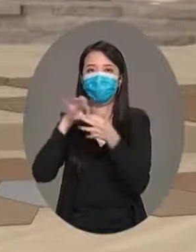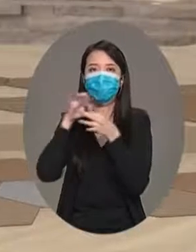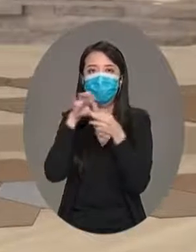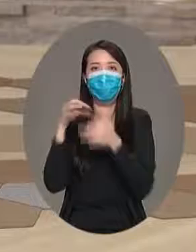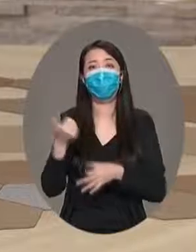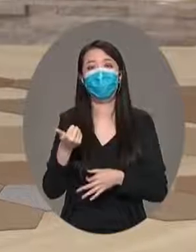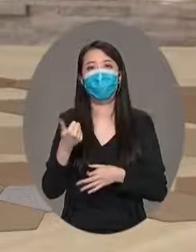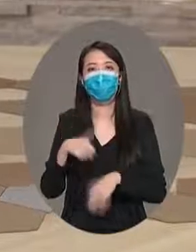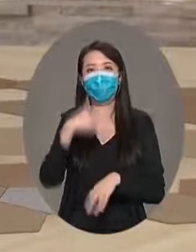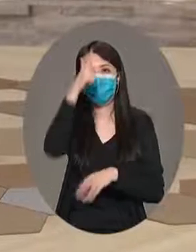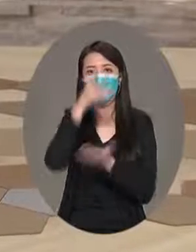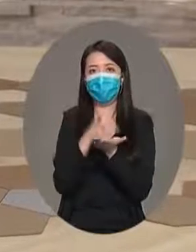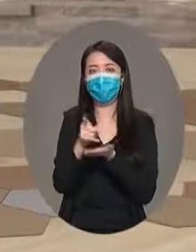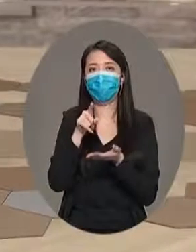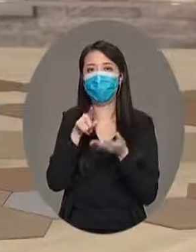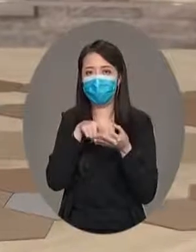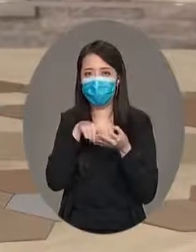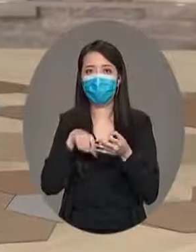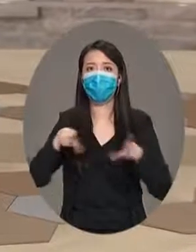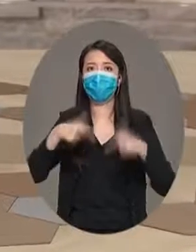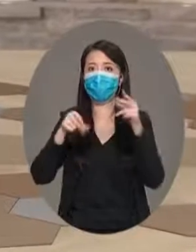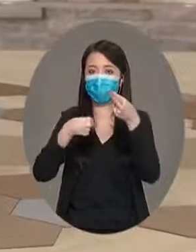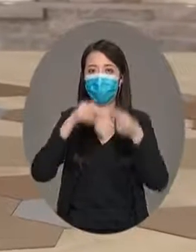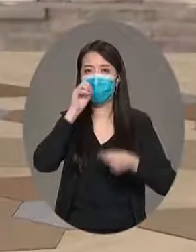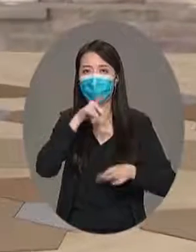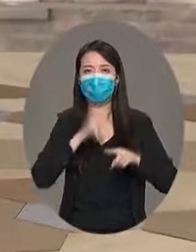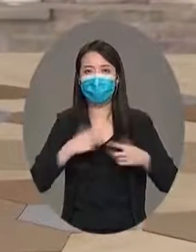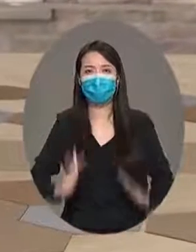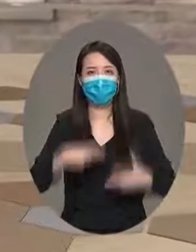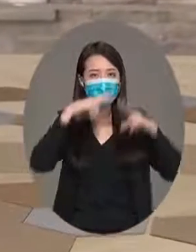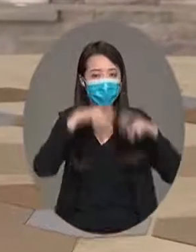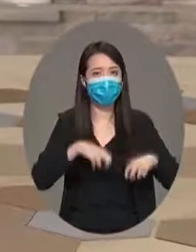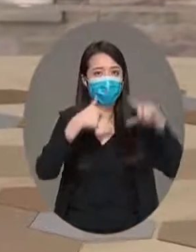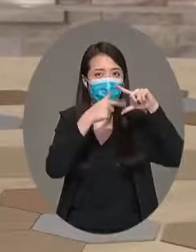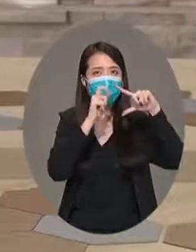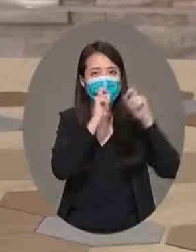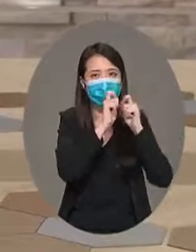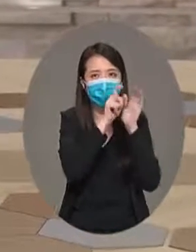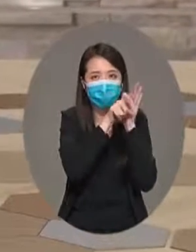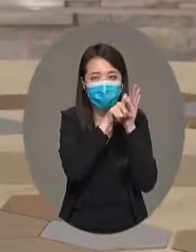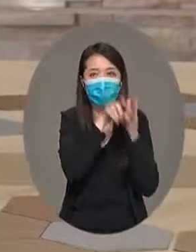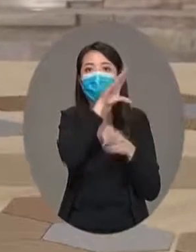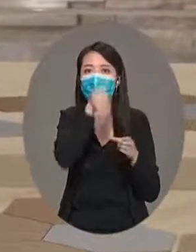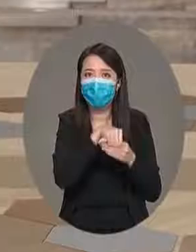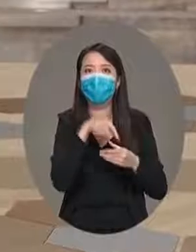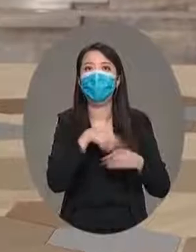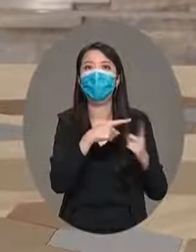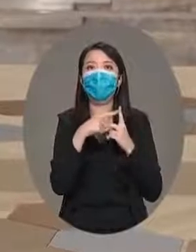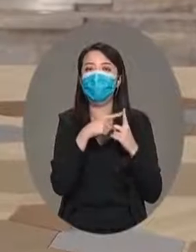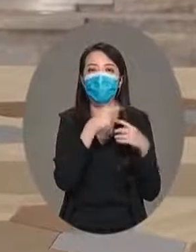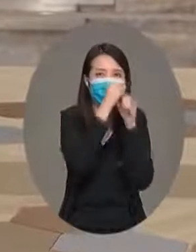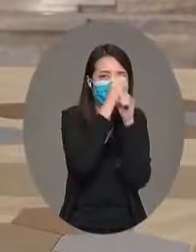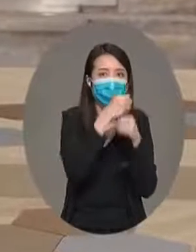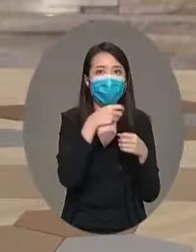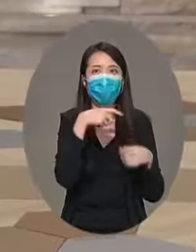樹昌就透露過，創新及科技局正是研發過關碼系統，當中會包括市民核酸檢測報告、